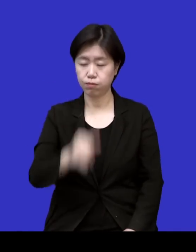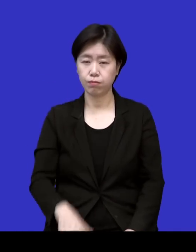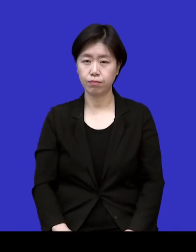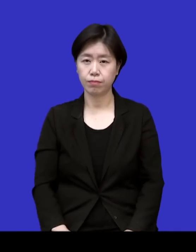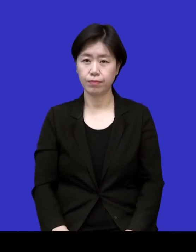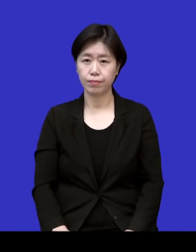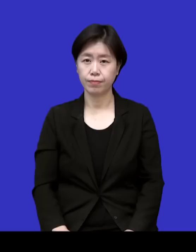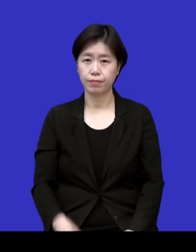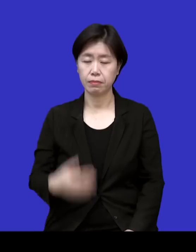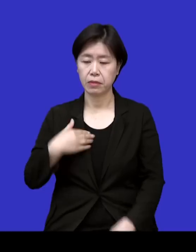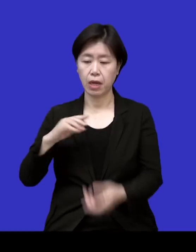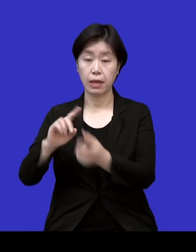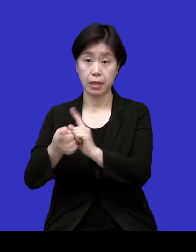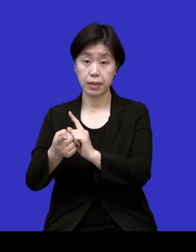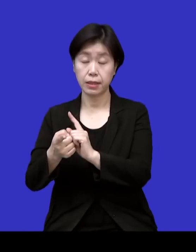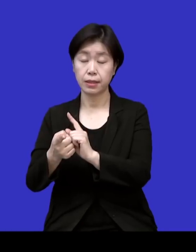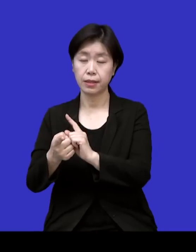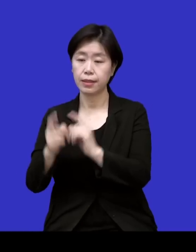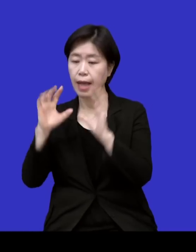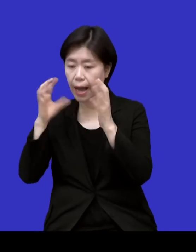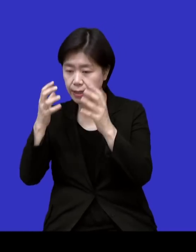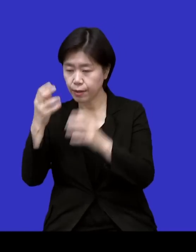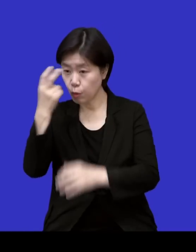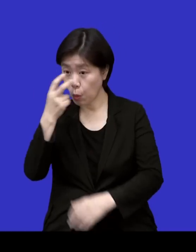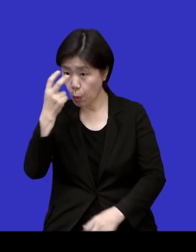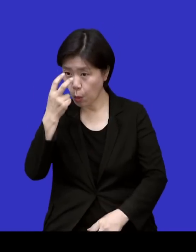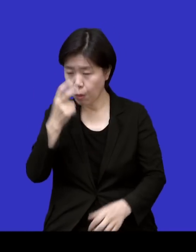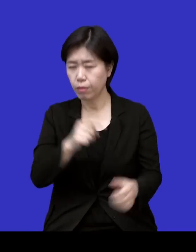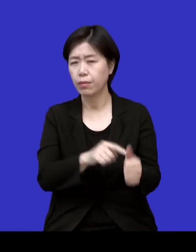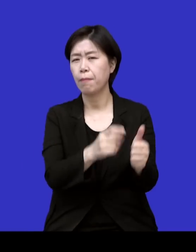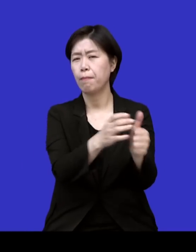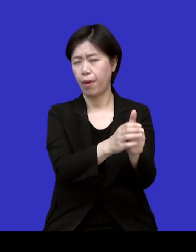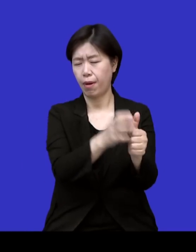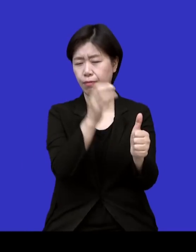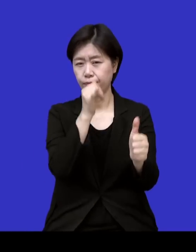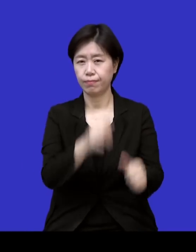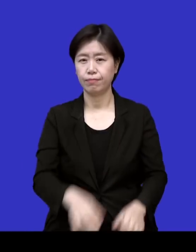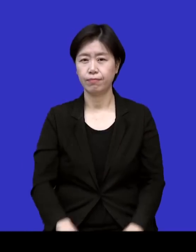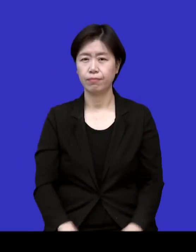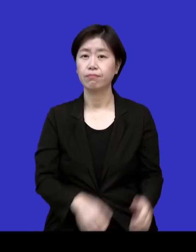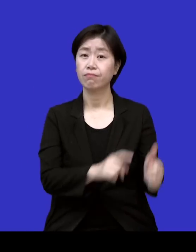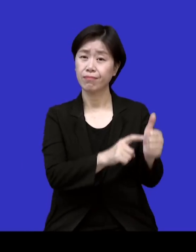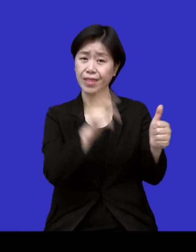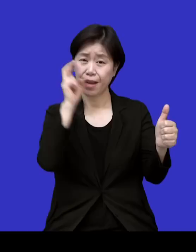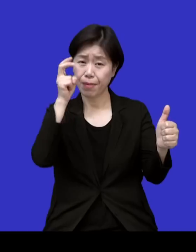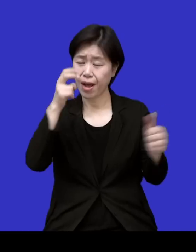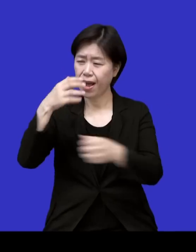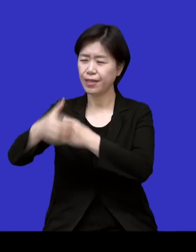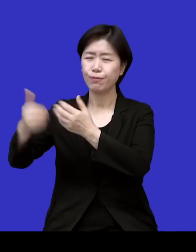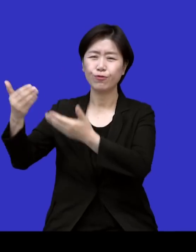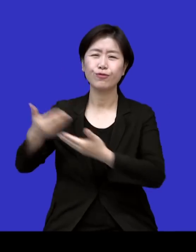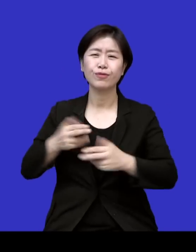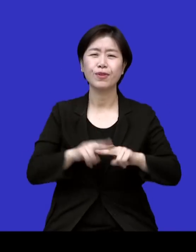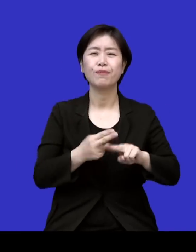이제 그런 하나님께서 주신 선물이라고 저는 이제 생각을 하고. 멋진데요. 네, 그리고 이제 그 남편의